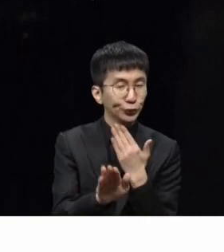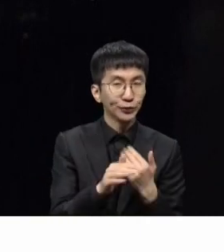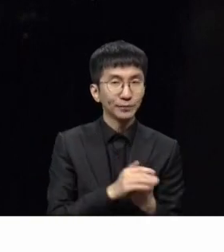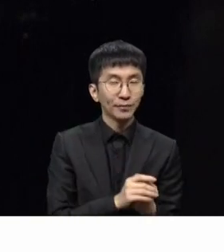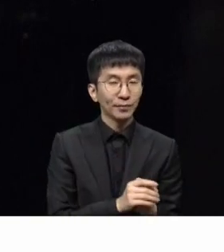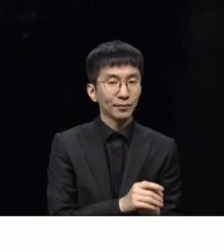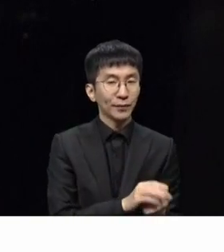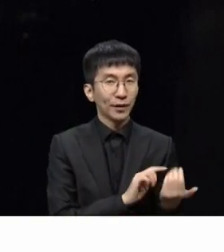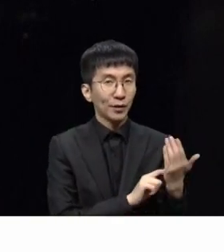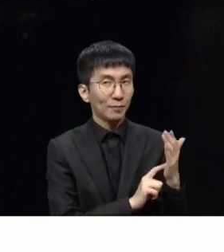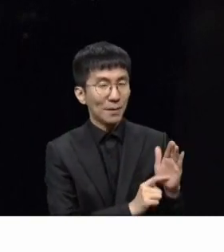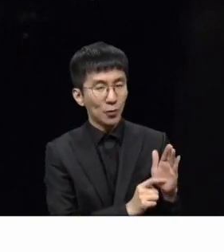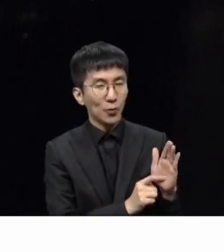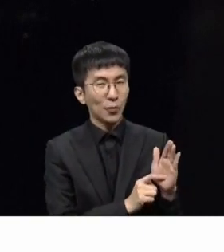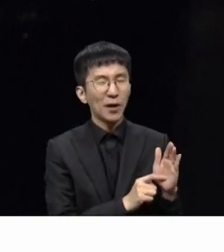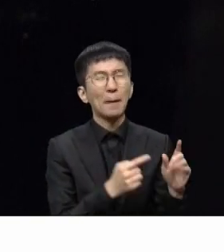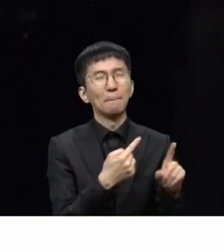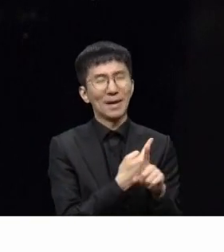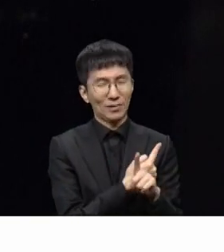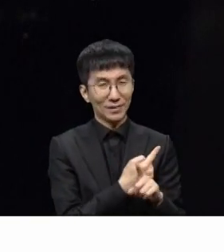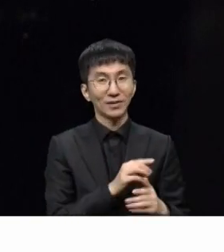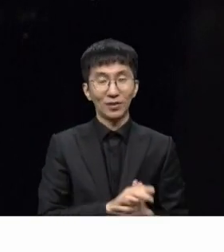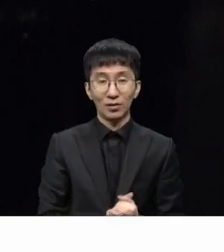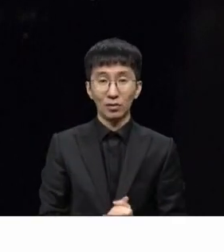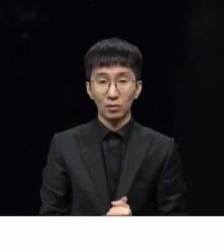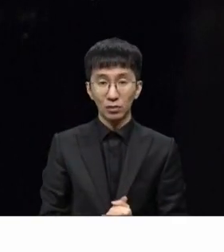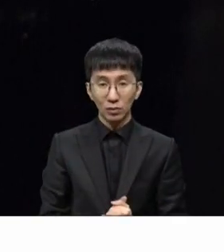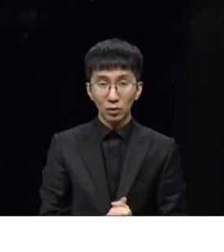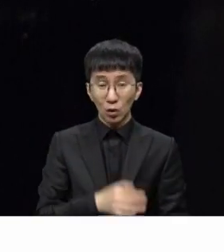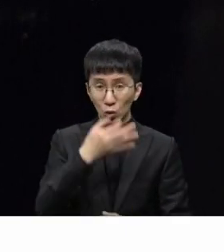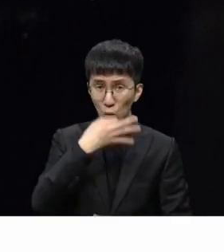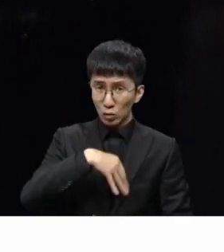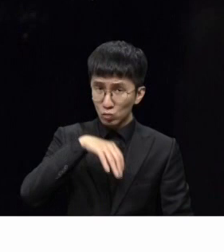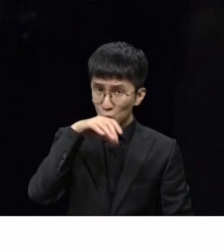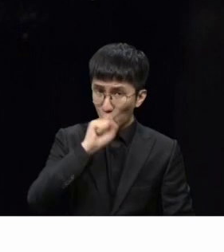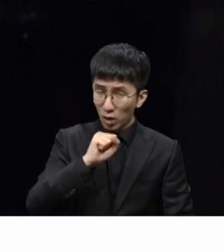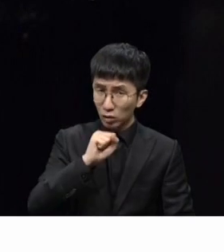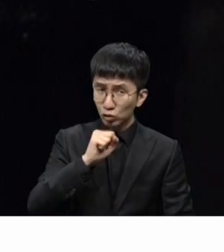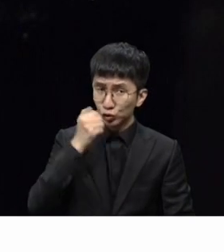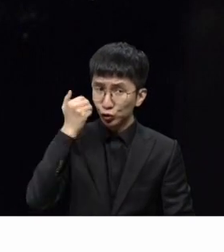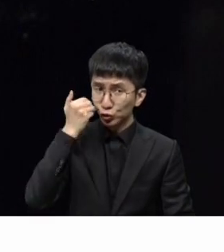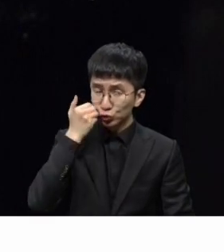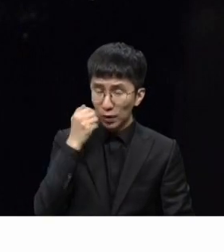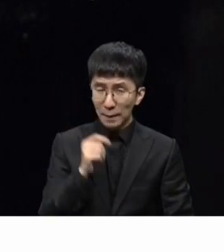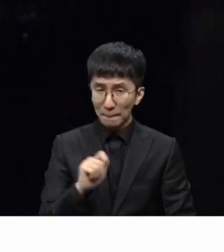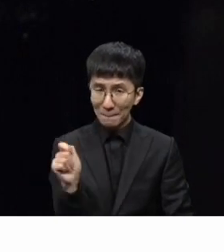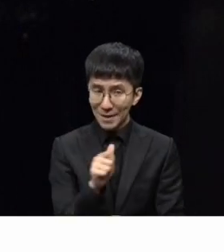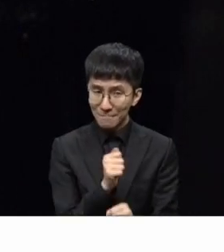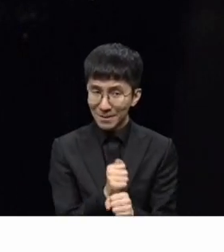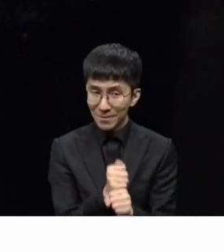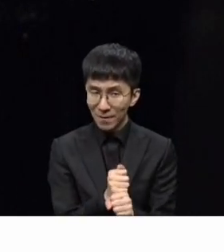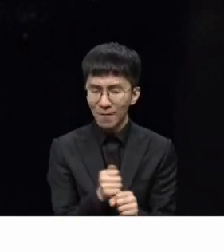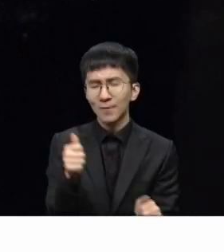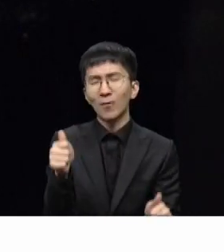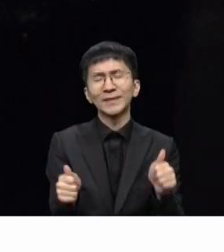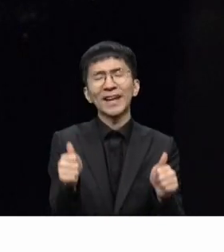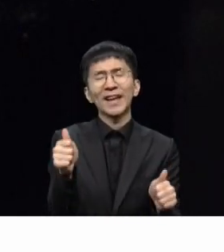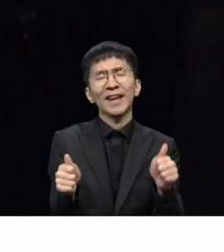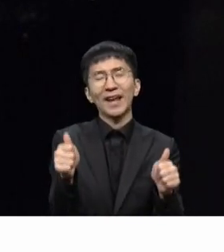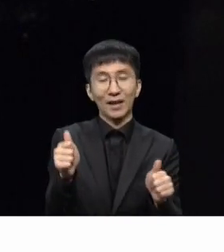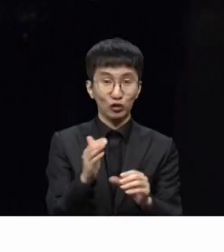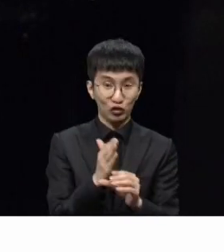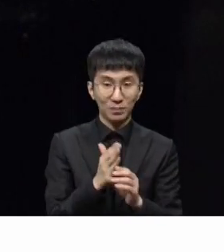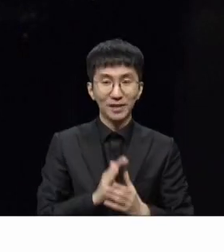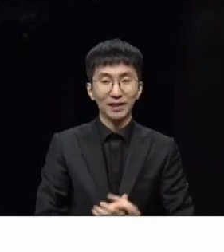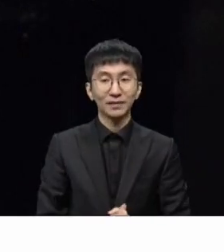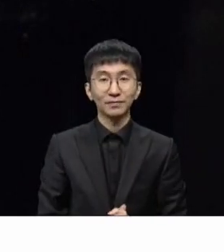예방률을 상향 조정한 건데요. 누가 더 효과 좋은 백신을 더 빨리 출시하느냐는 경쟁이 본격화한